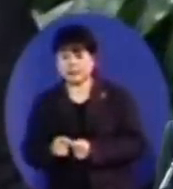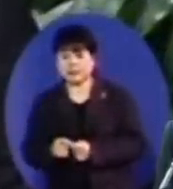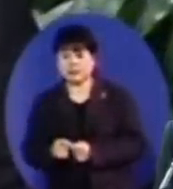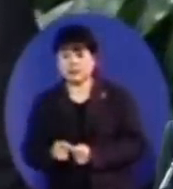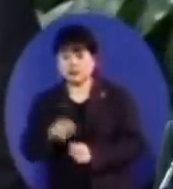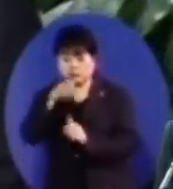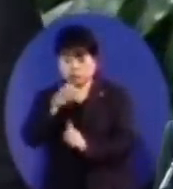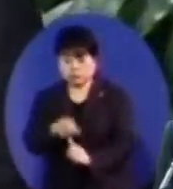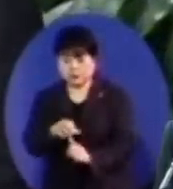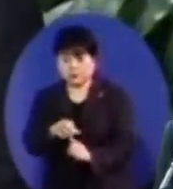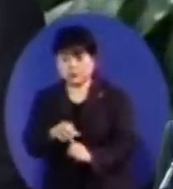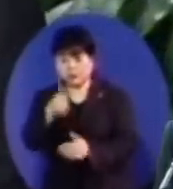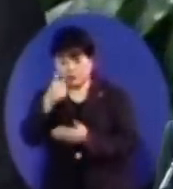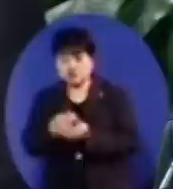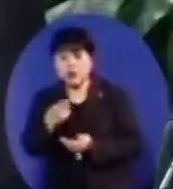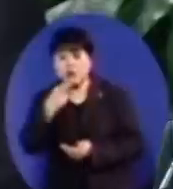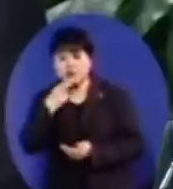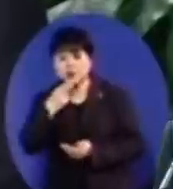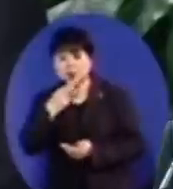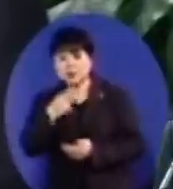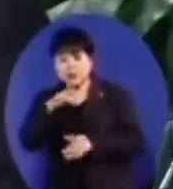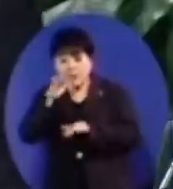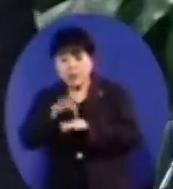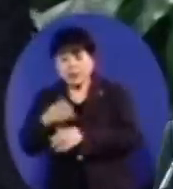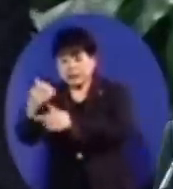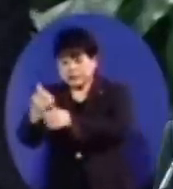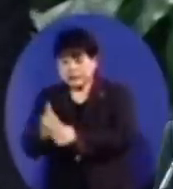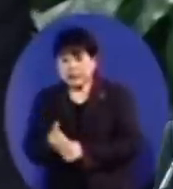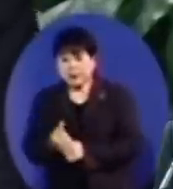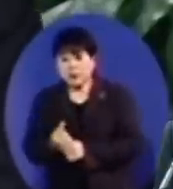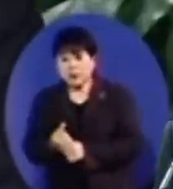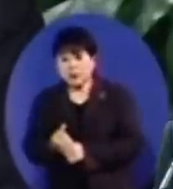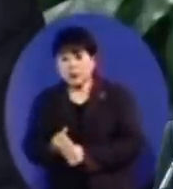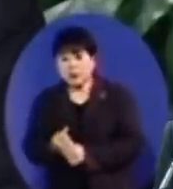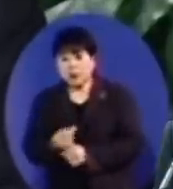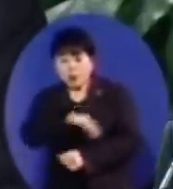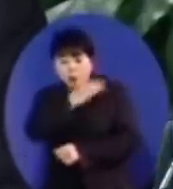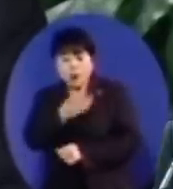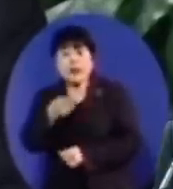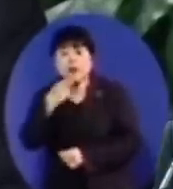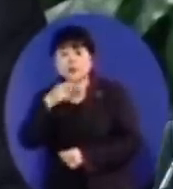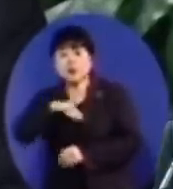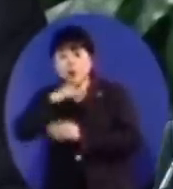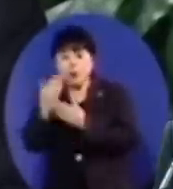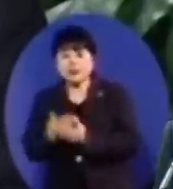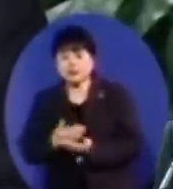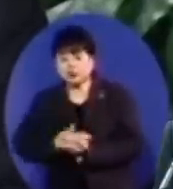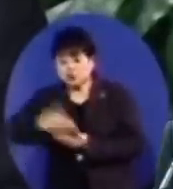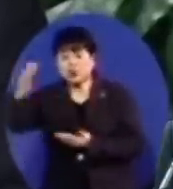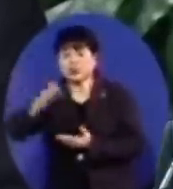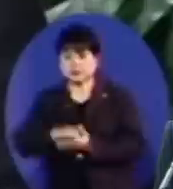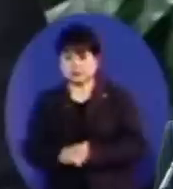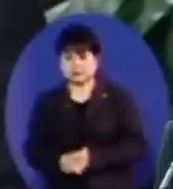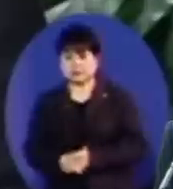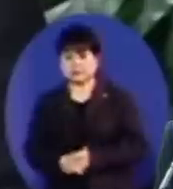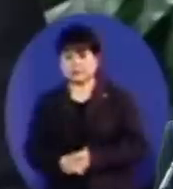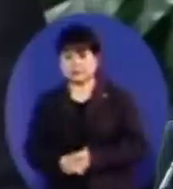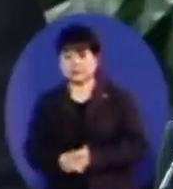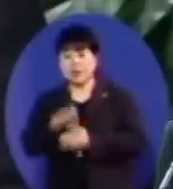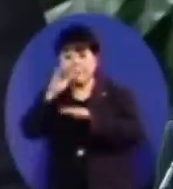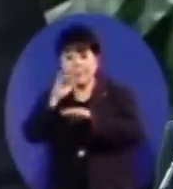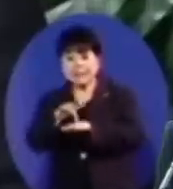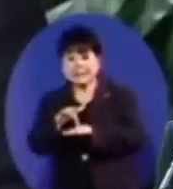잡고 있었는데 죄가 없으시자 마귀는 우리를 잡고 있을 아무런 고난이 없이 완전히 박살이 났습니다.